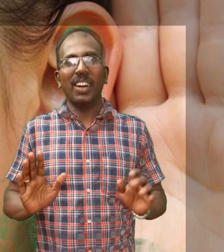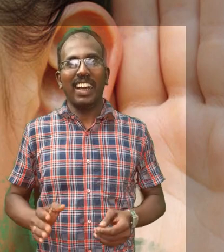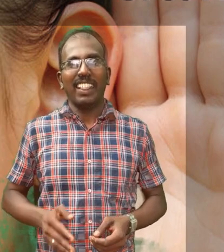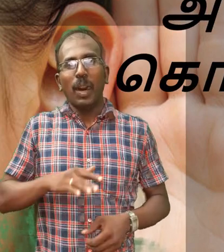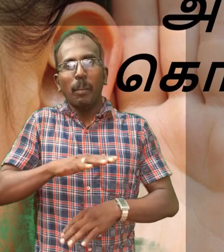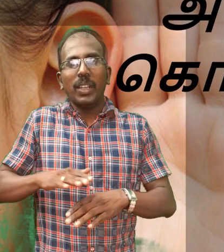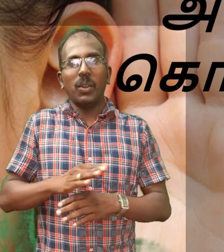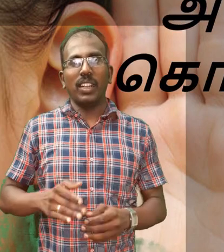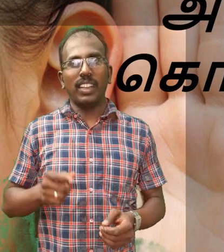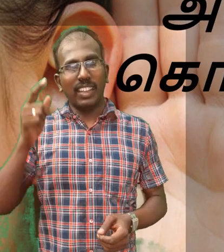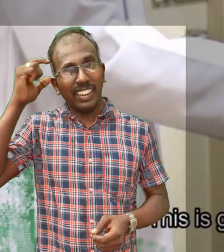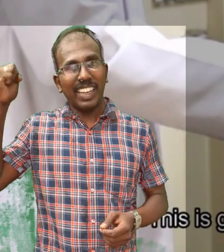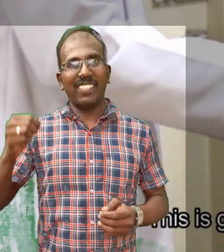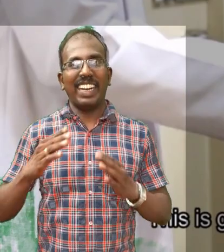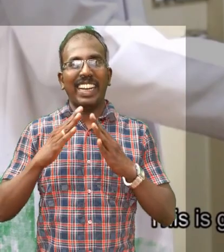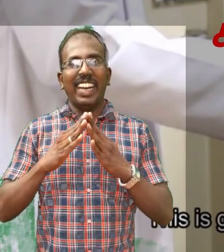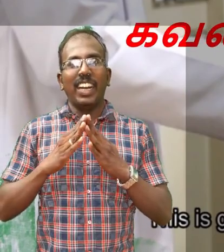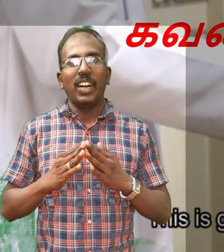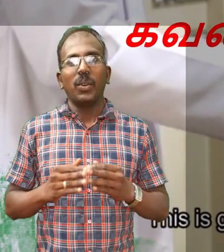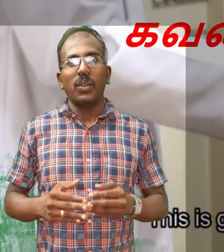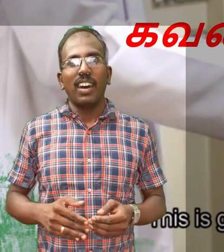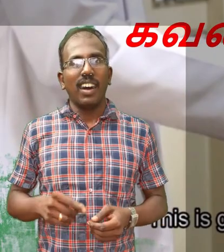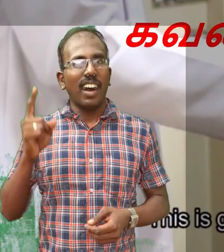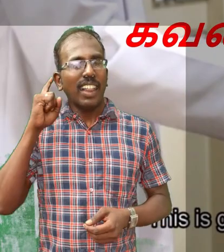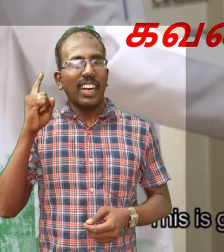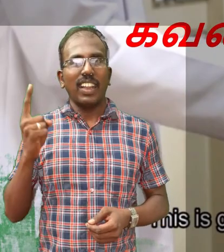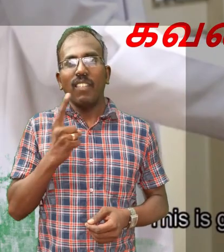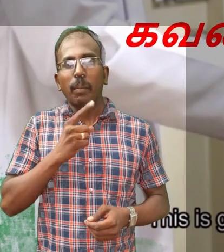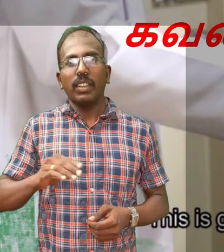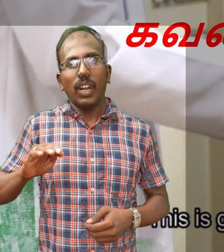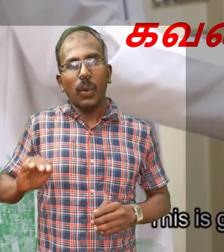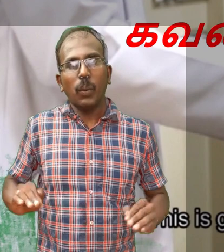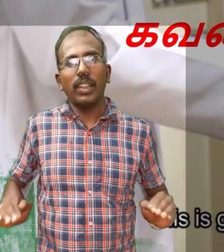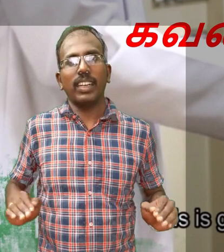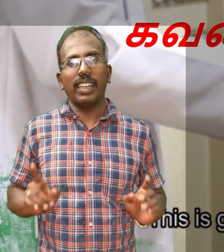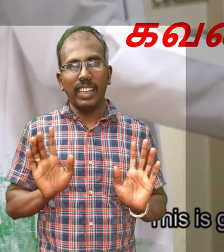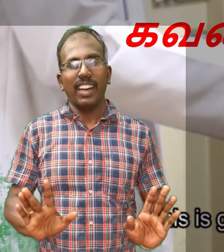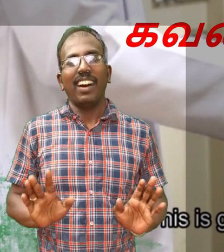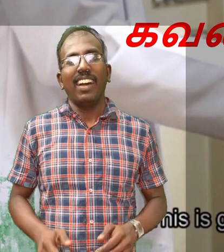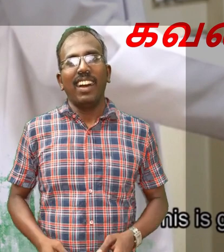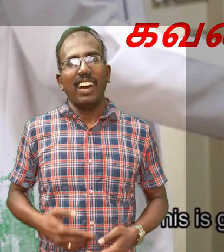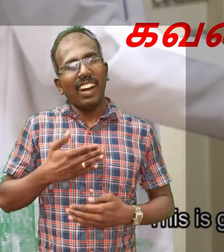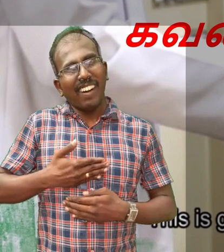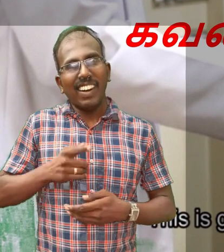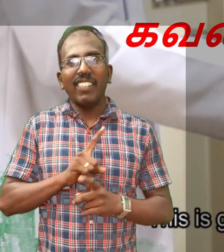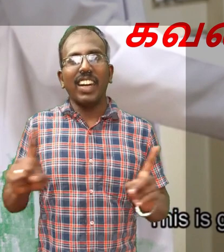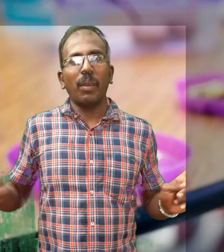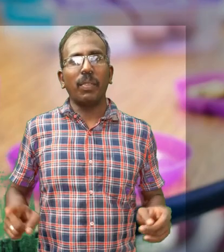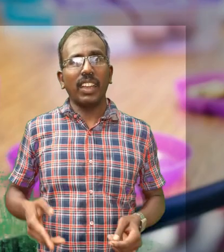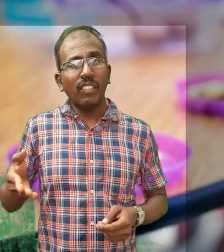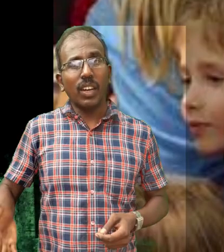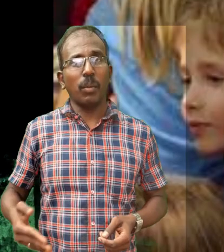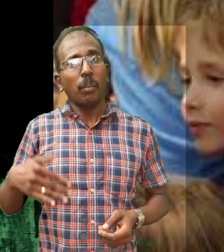அன்புள்ளம் கொண்டோரே, தங்கள் பகுதிகளிலோ தங்களுக்கு தெரிந்தவர்களின் இல்லங்களிலோ காது கேளாத வாய்ப்பேச இயலாத குழந்தைகள் இருக்கிறார்களா? கவலை